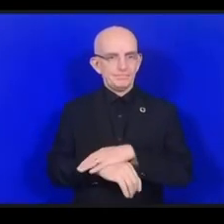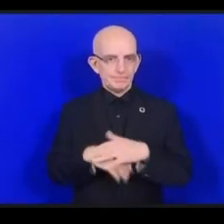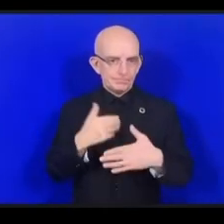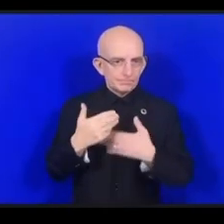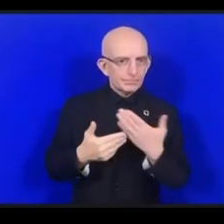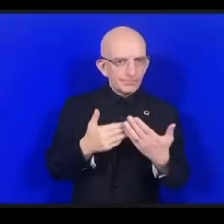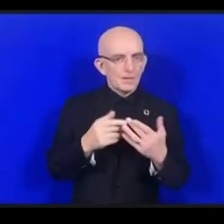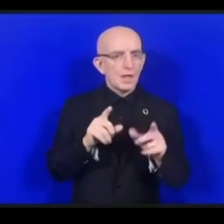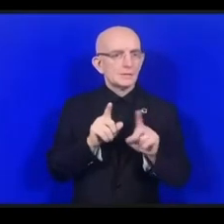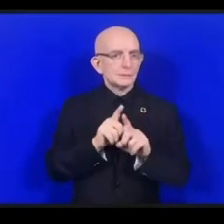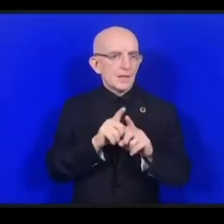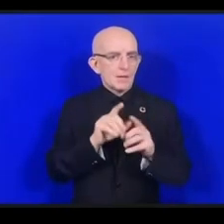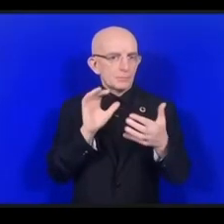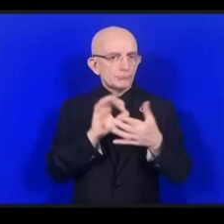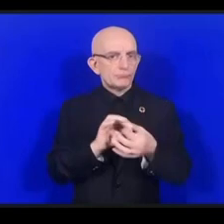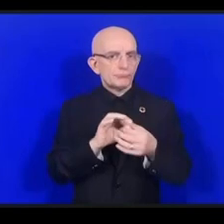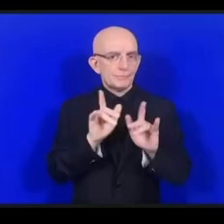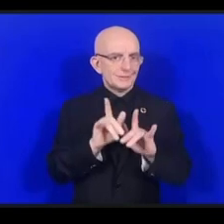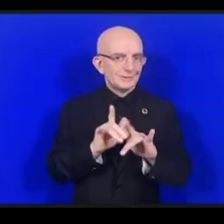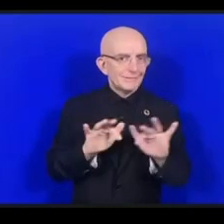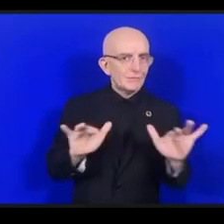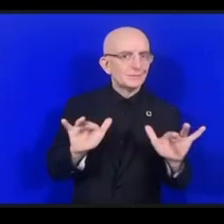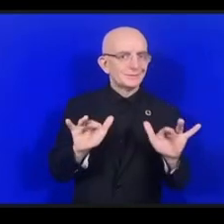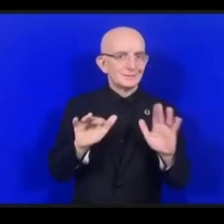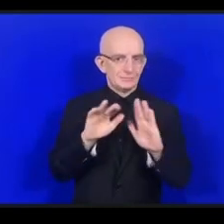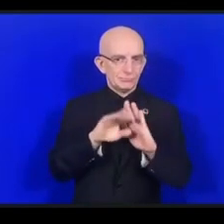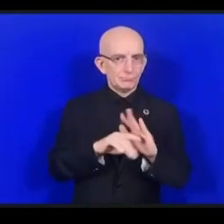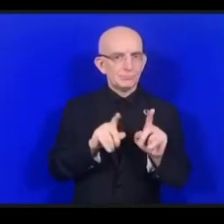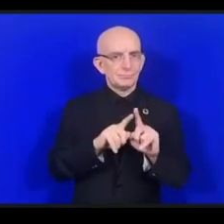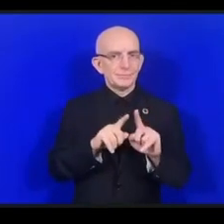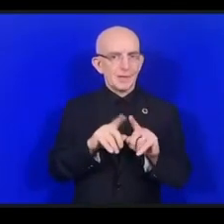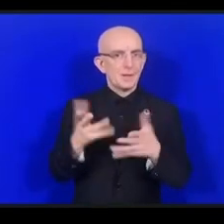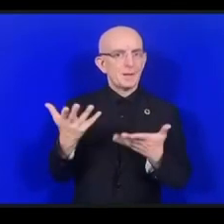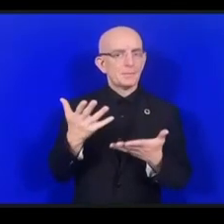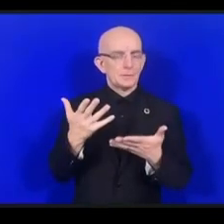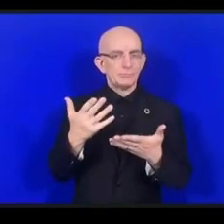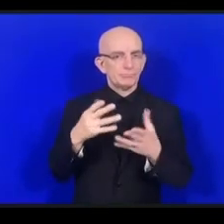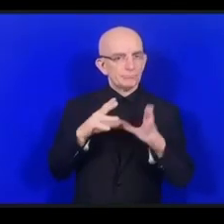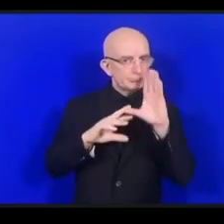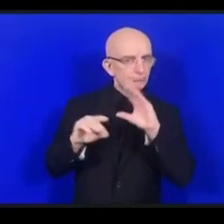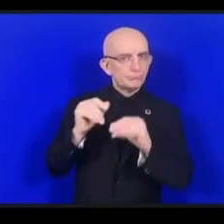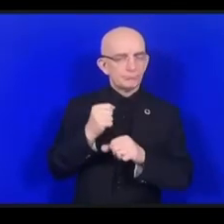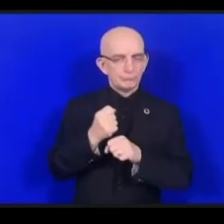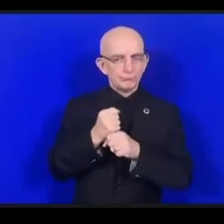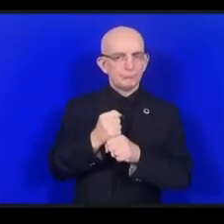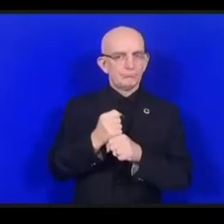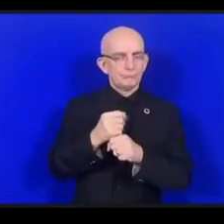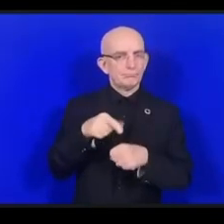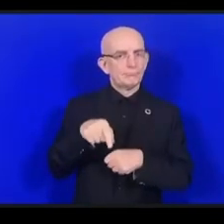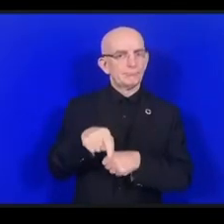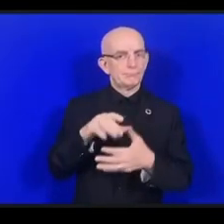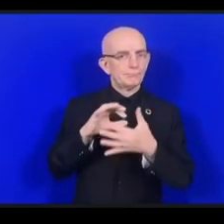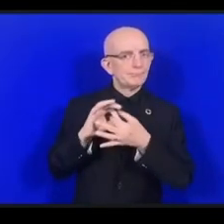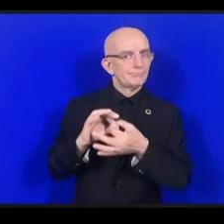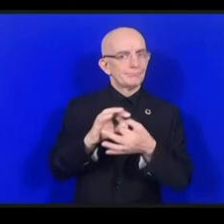参加到能力建设的项目当中，比方说奖学金